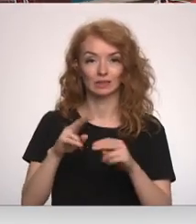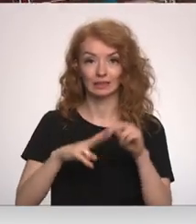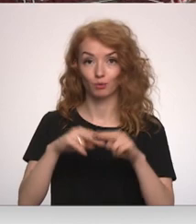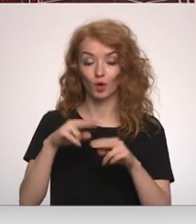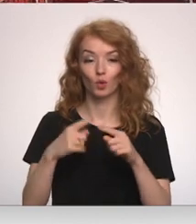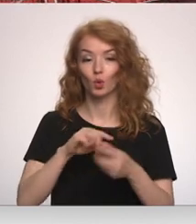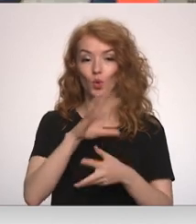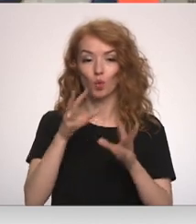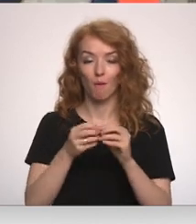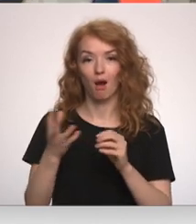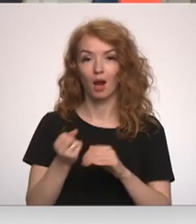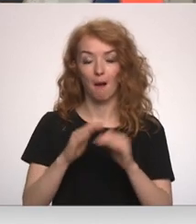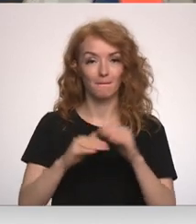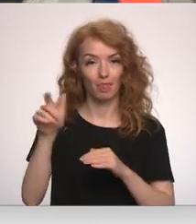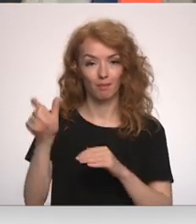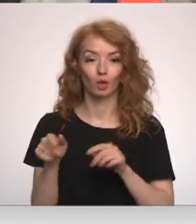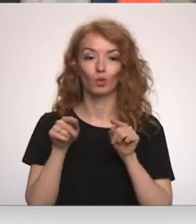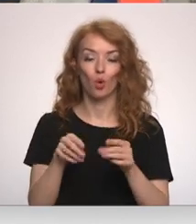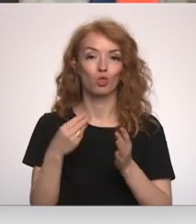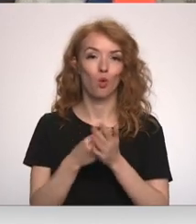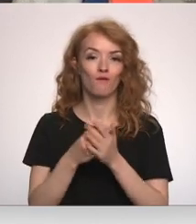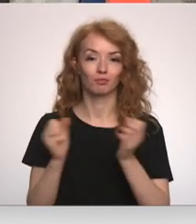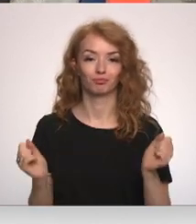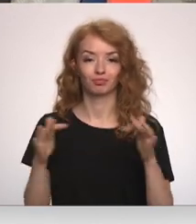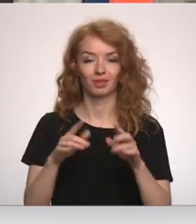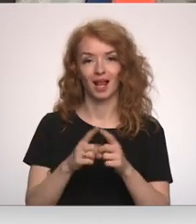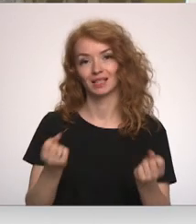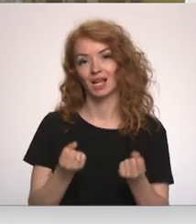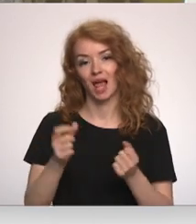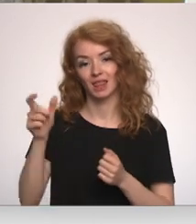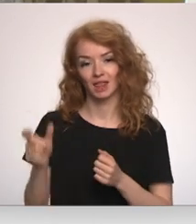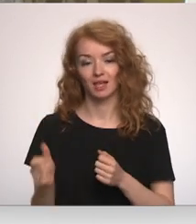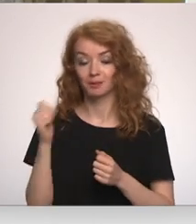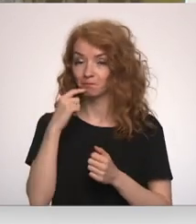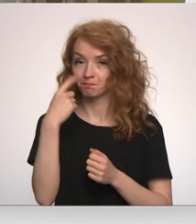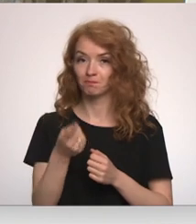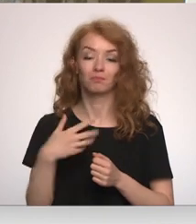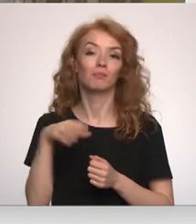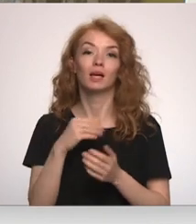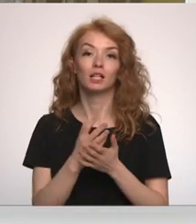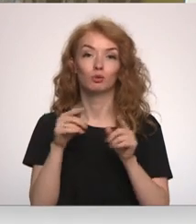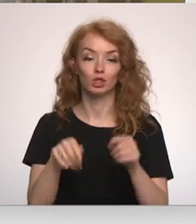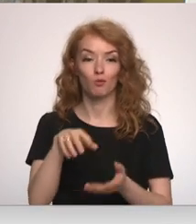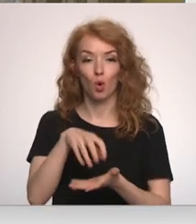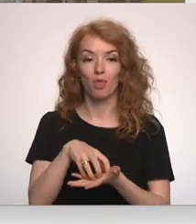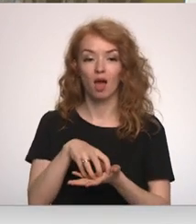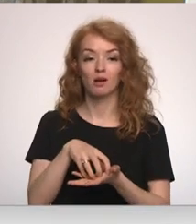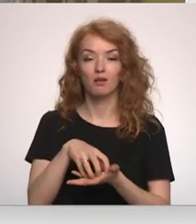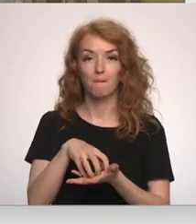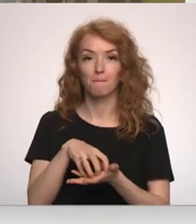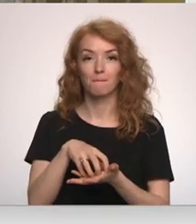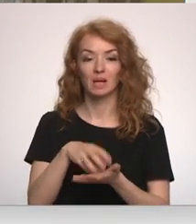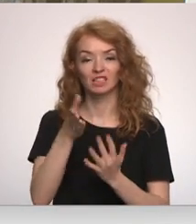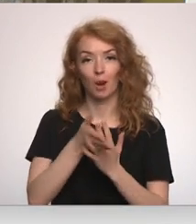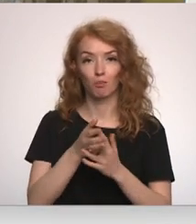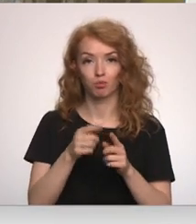un kopā ar amatpersonām to novērtēt sanākuši arī strādnieki. Šobrīd mēs esam šī objekta